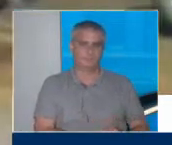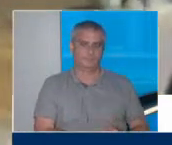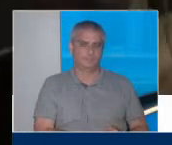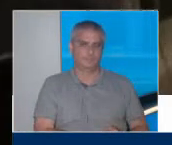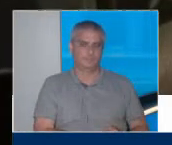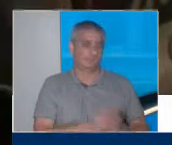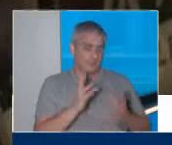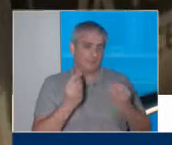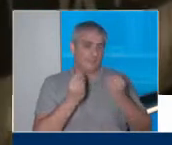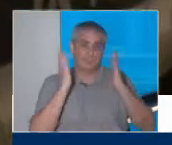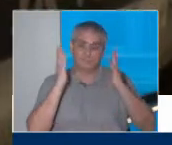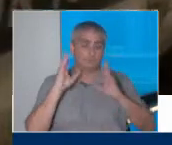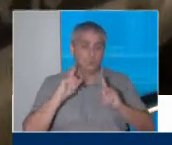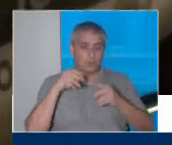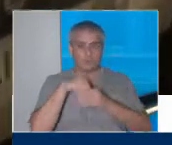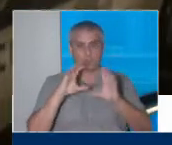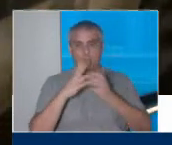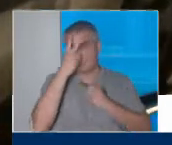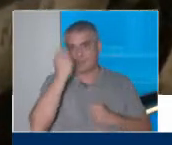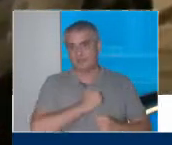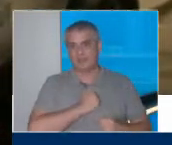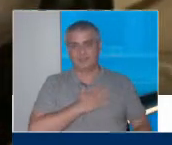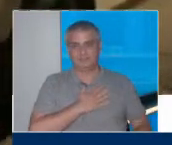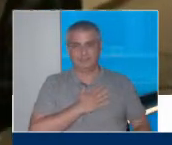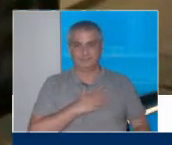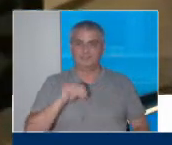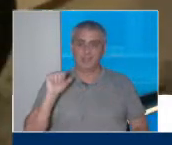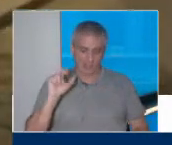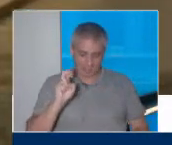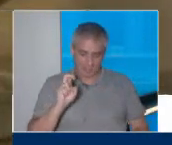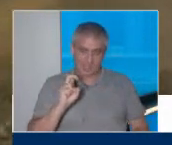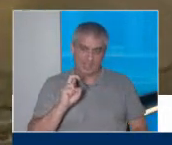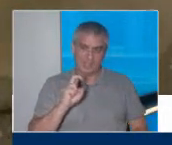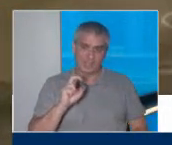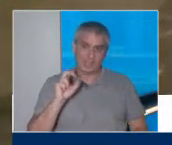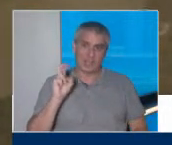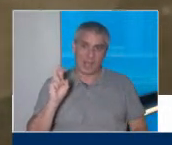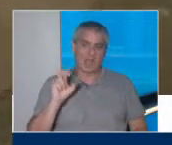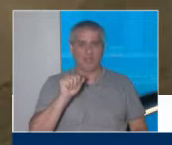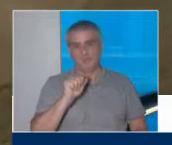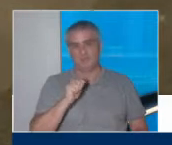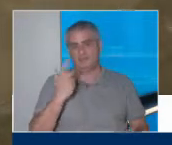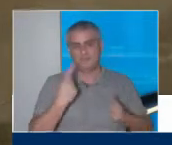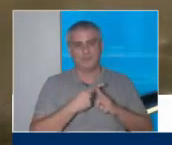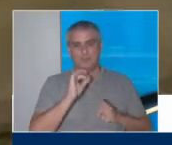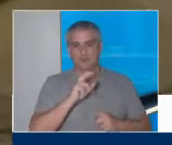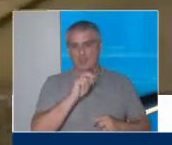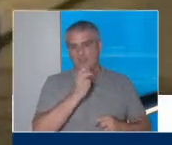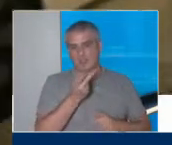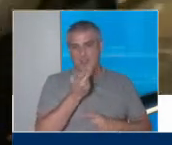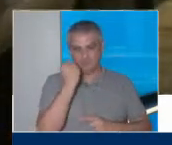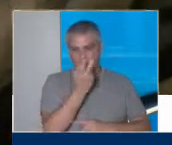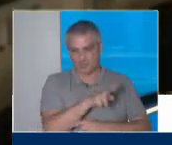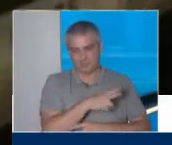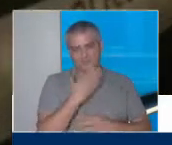מהדברים המזעזעים, מה שקוראים בחברה הערבית לצערי. אלה אגבריה, בן דודו של נידל, שנרצח אתמול. תודה רבה לך